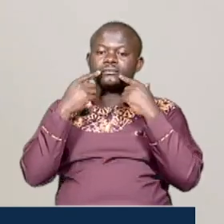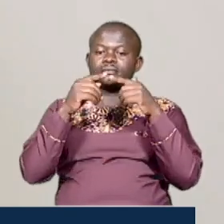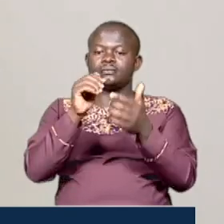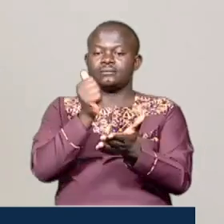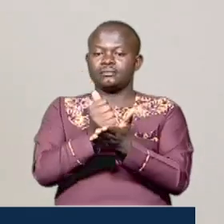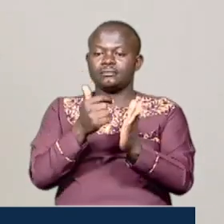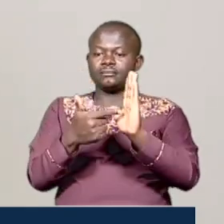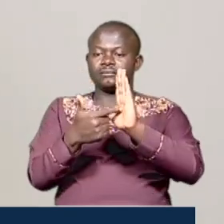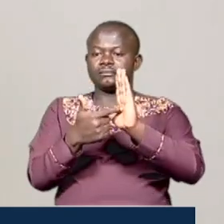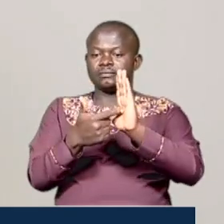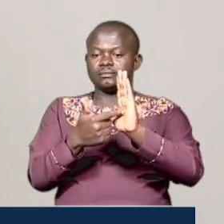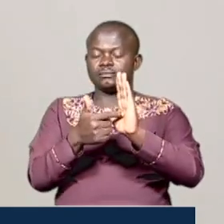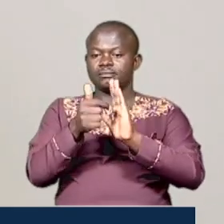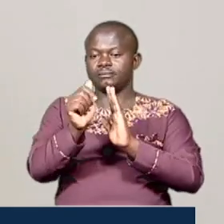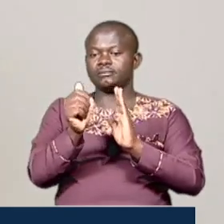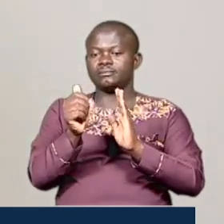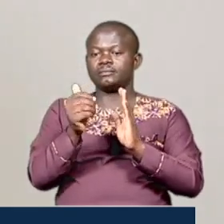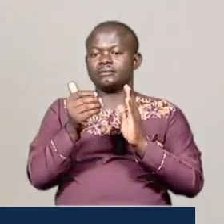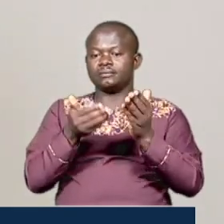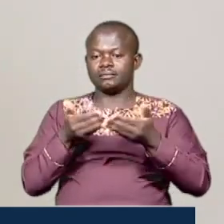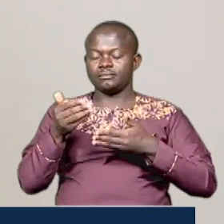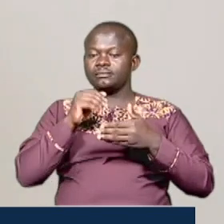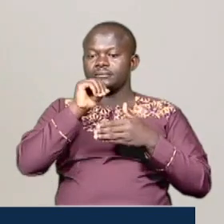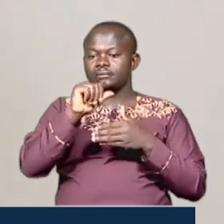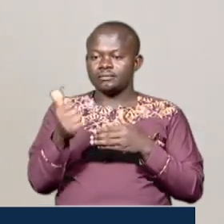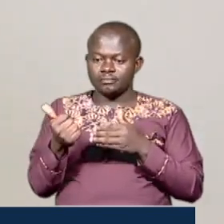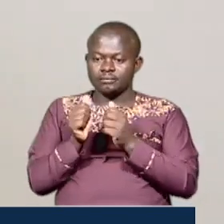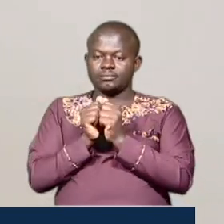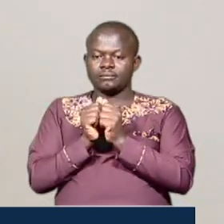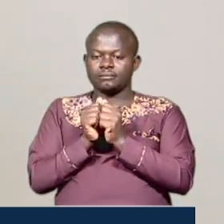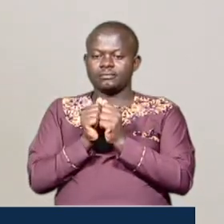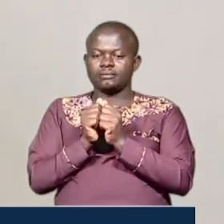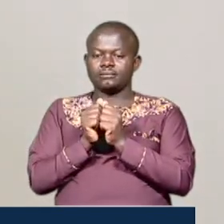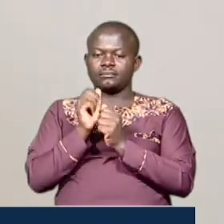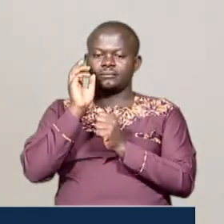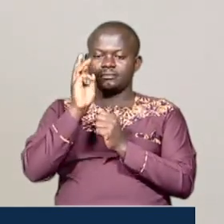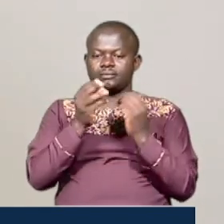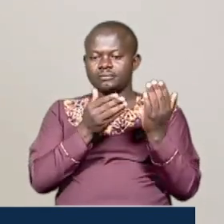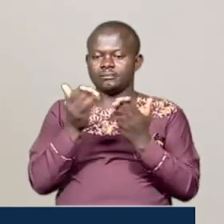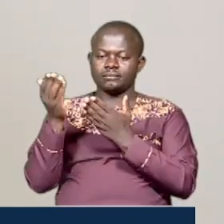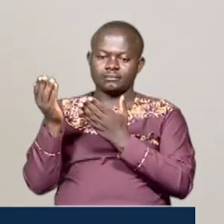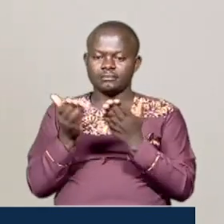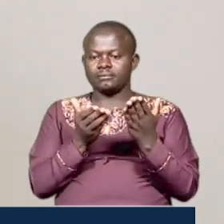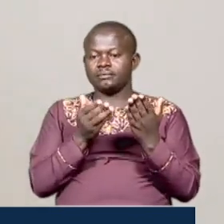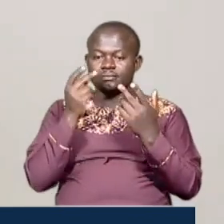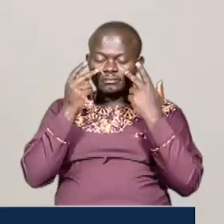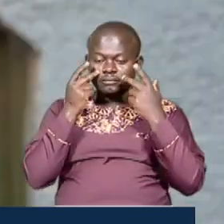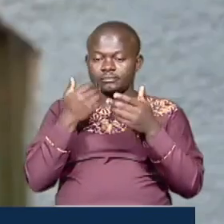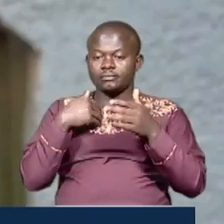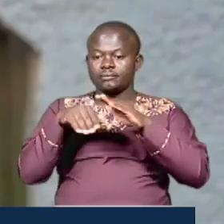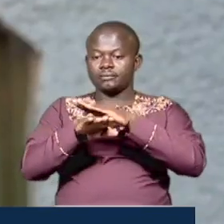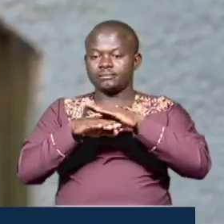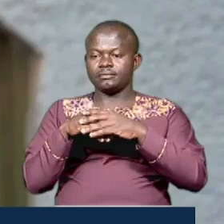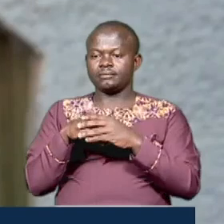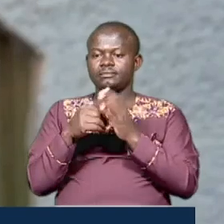kashimpuruza uje ntibukwiye kwakirwa ko nta kundi bati tuzabwakira twabwakiriye twasanze bifite ishingiro